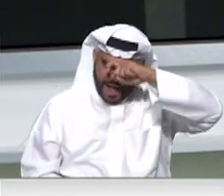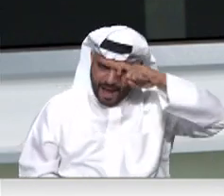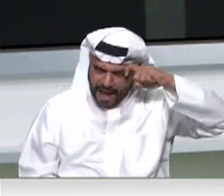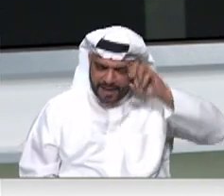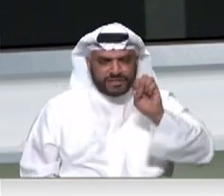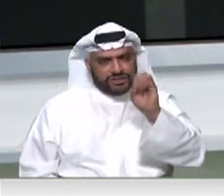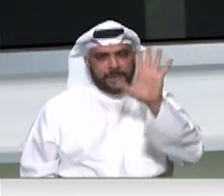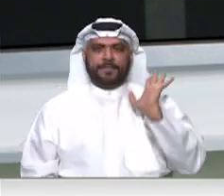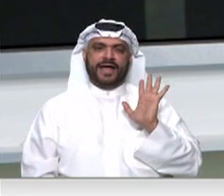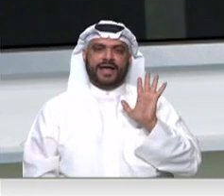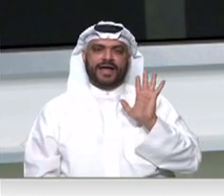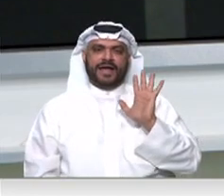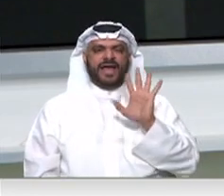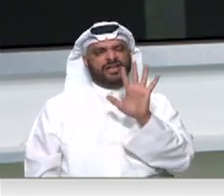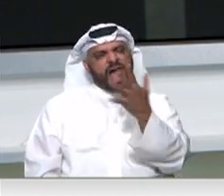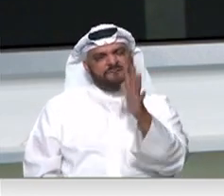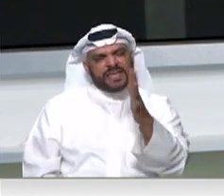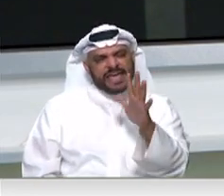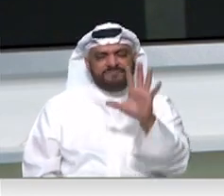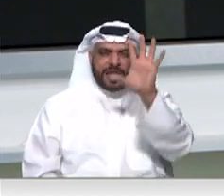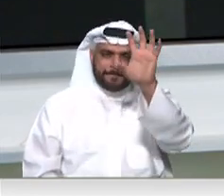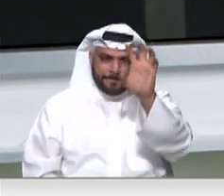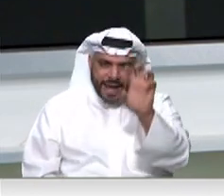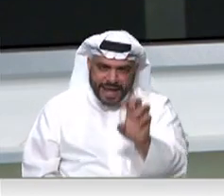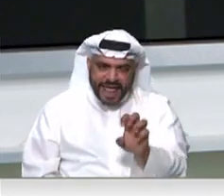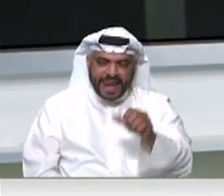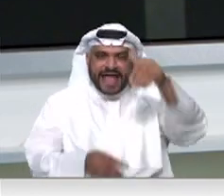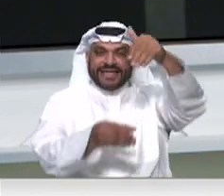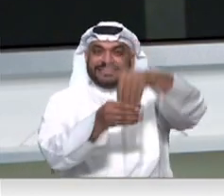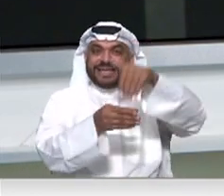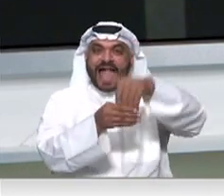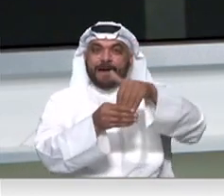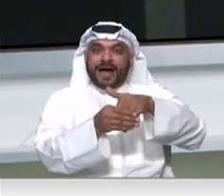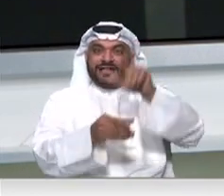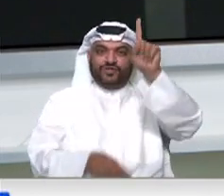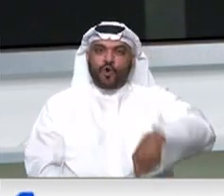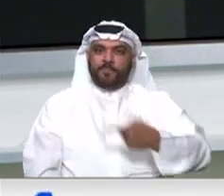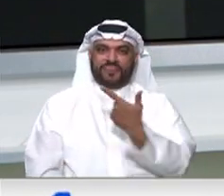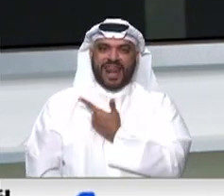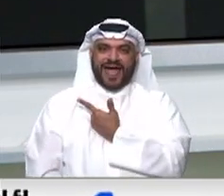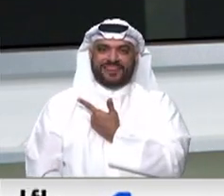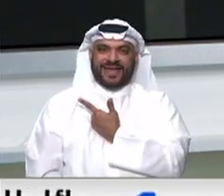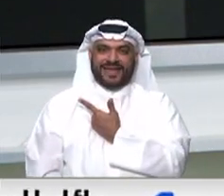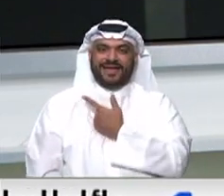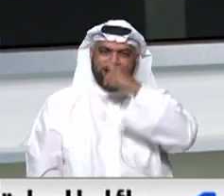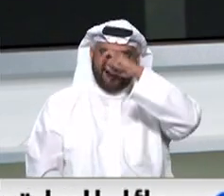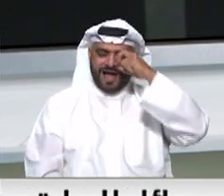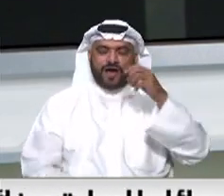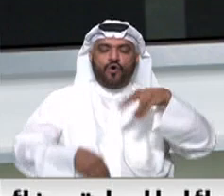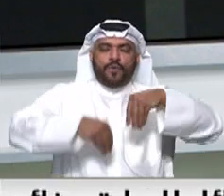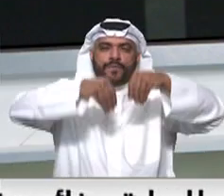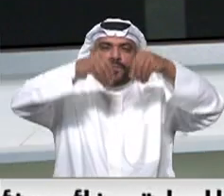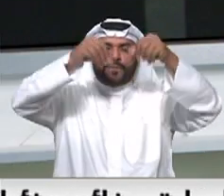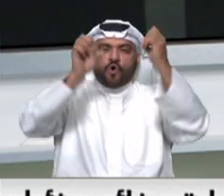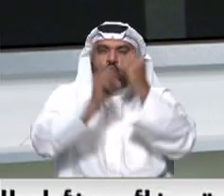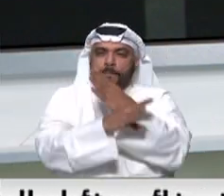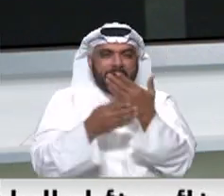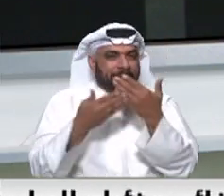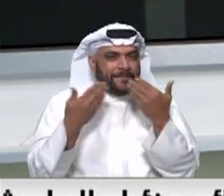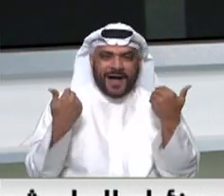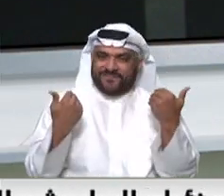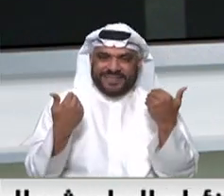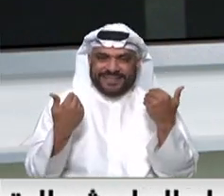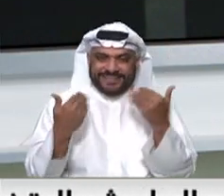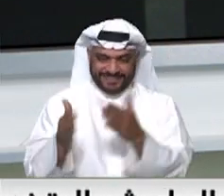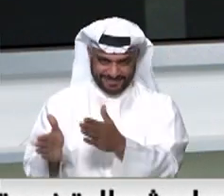فتره النهار تميل للحراره خلال فترات الليل وايضا اعتدال في الرياح الشماليه الغربيه نلاحظ قد تصل الى الثلاثين كيلو